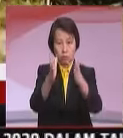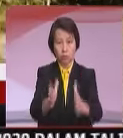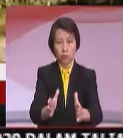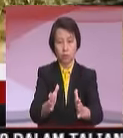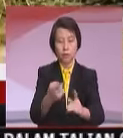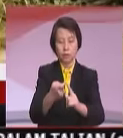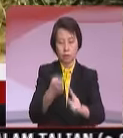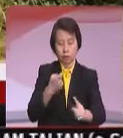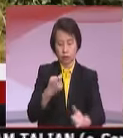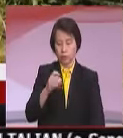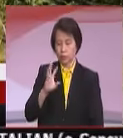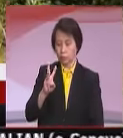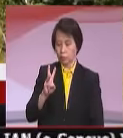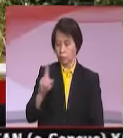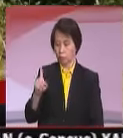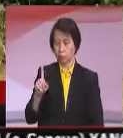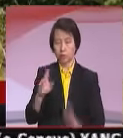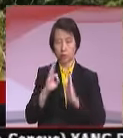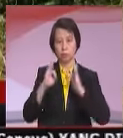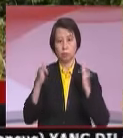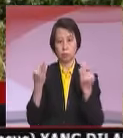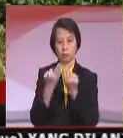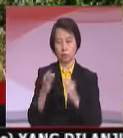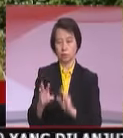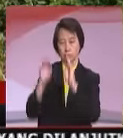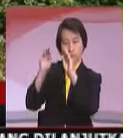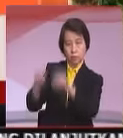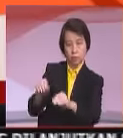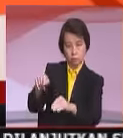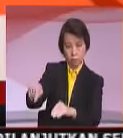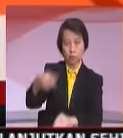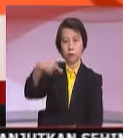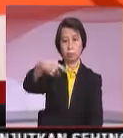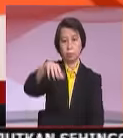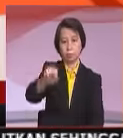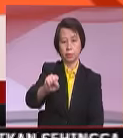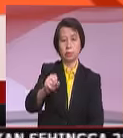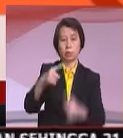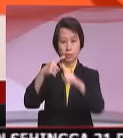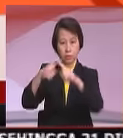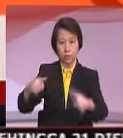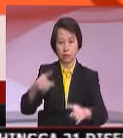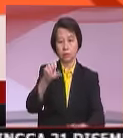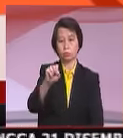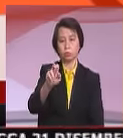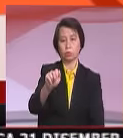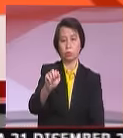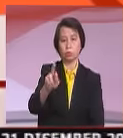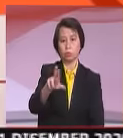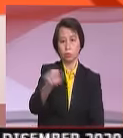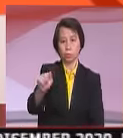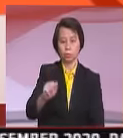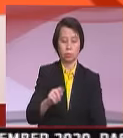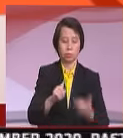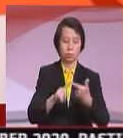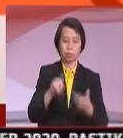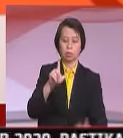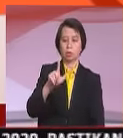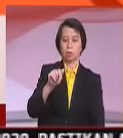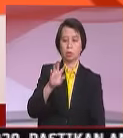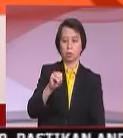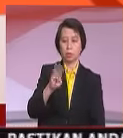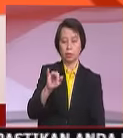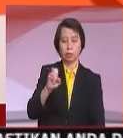terjejas daripada 61 buah keluarga ditempatkan di PPS Dewan Suara. Di Limbang pula,